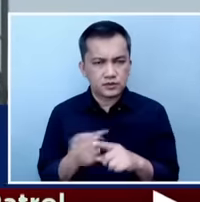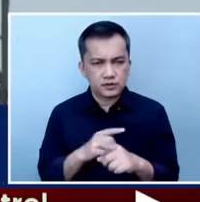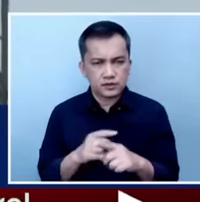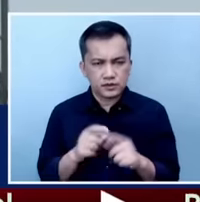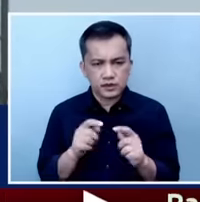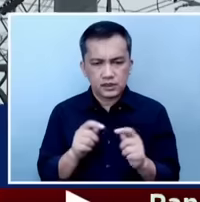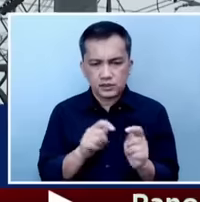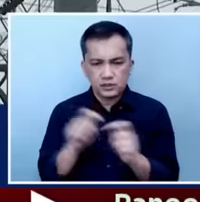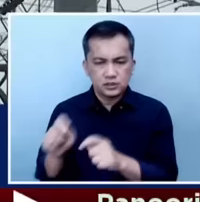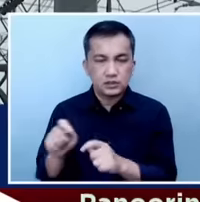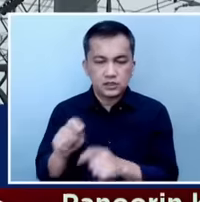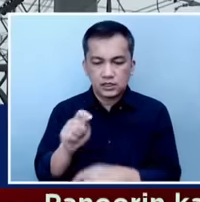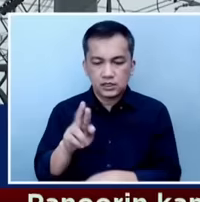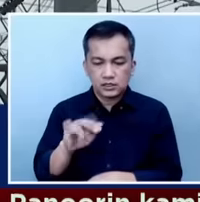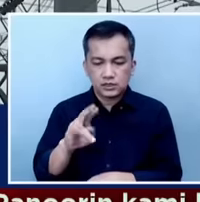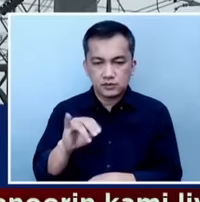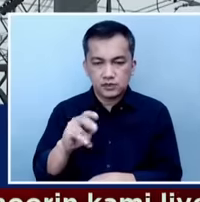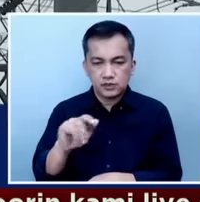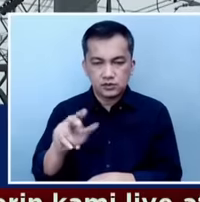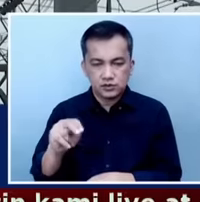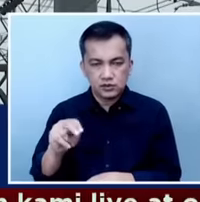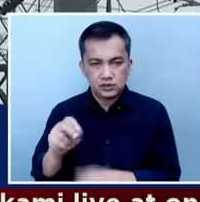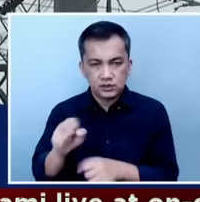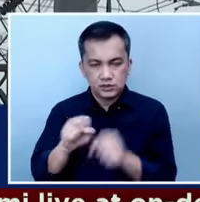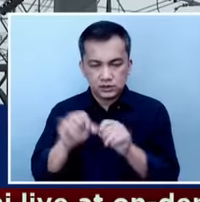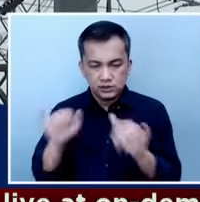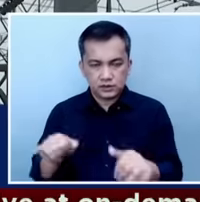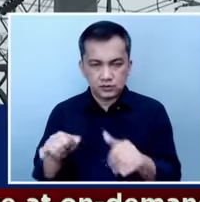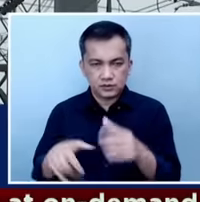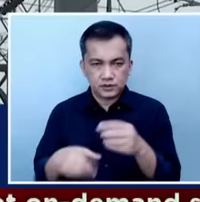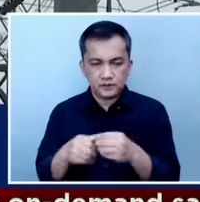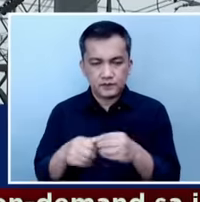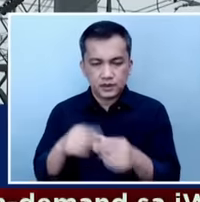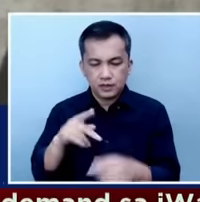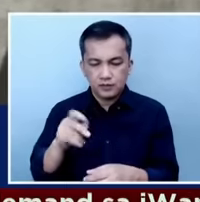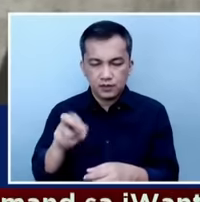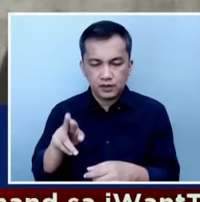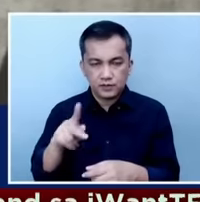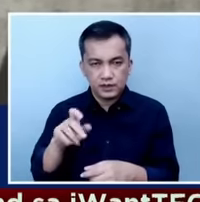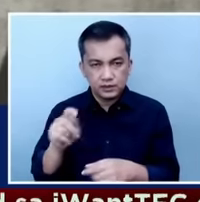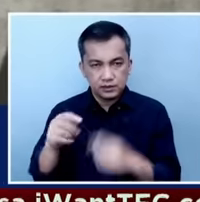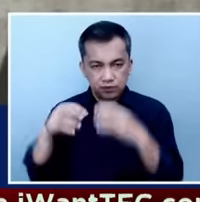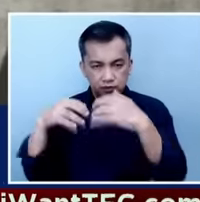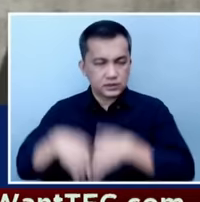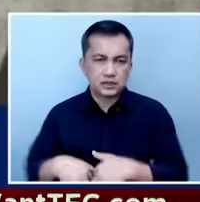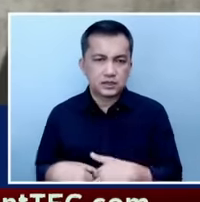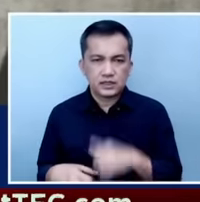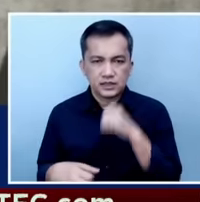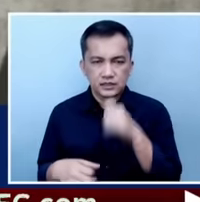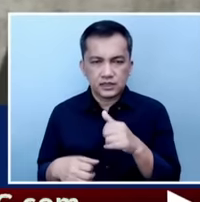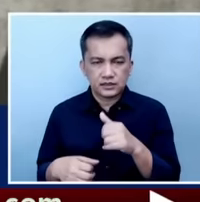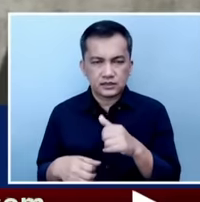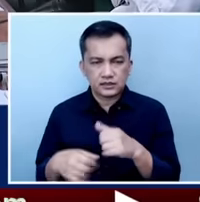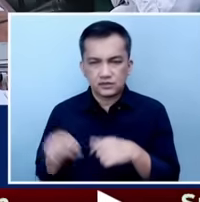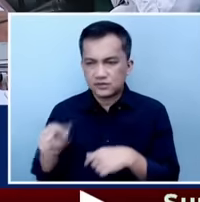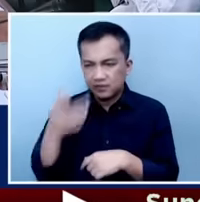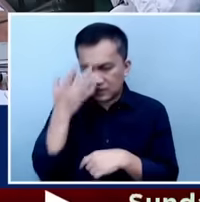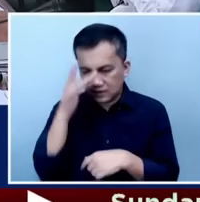transmission system upang may karagdagang power plant na bumagsak. Hindi ganun kagaling manghulang